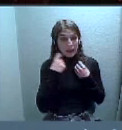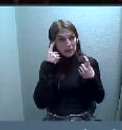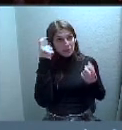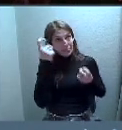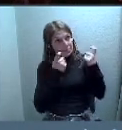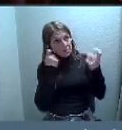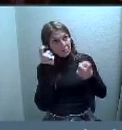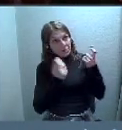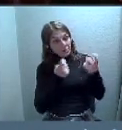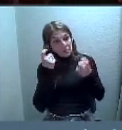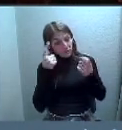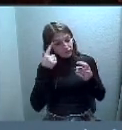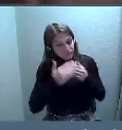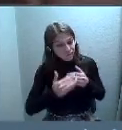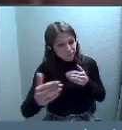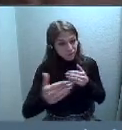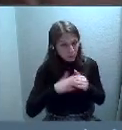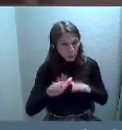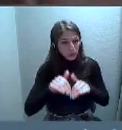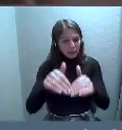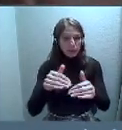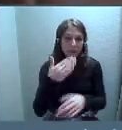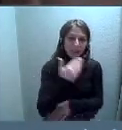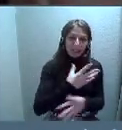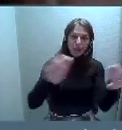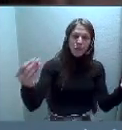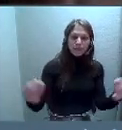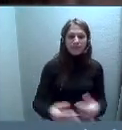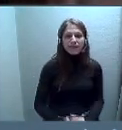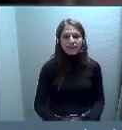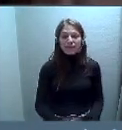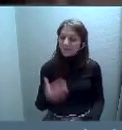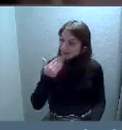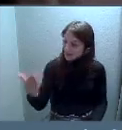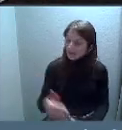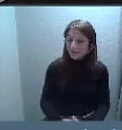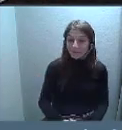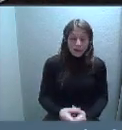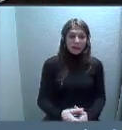se poursuivre pour les années à venir. Merci beaucoup à tous et à toutes. Merci au trophée